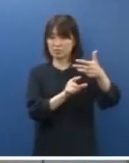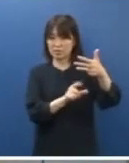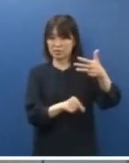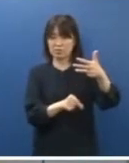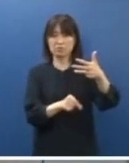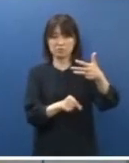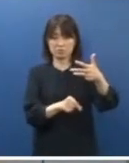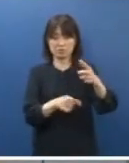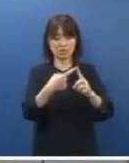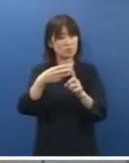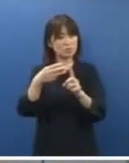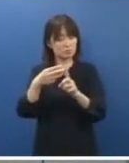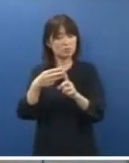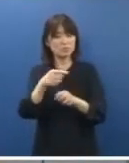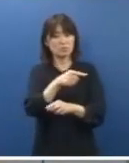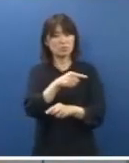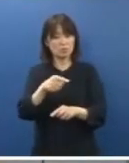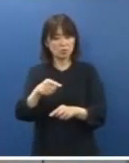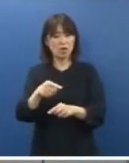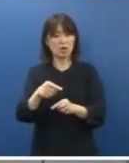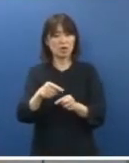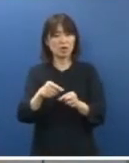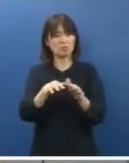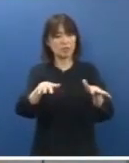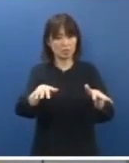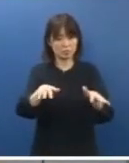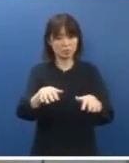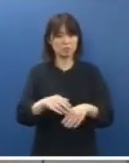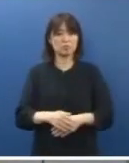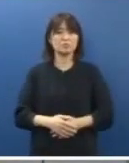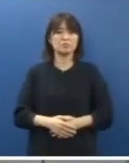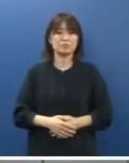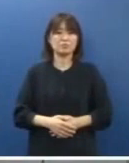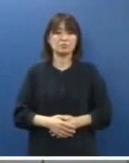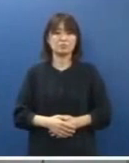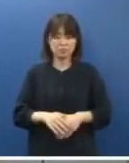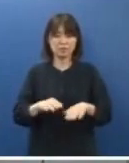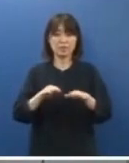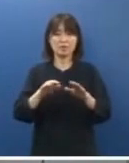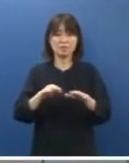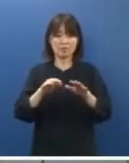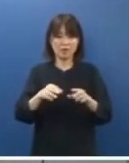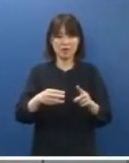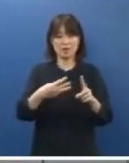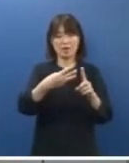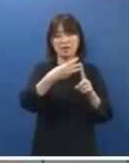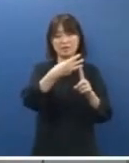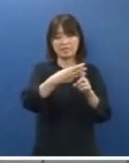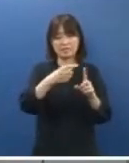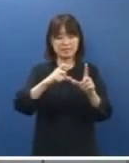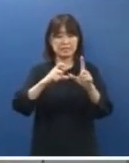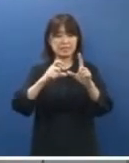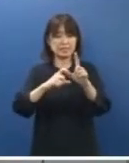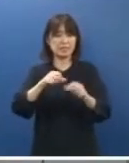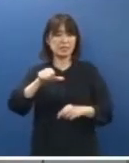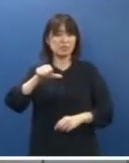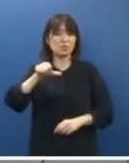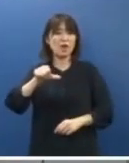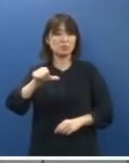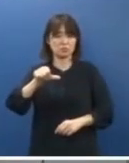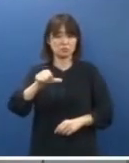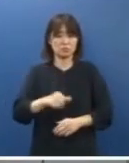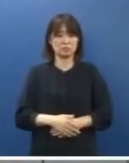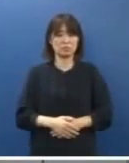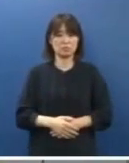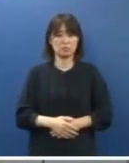と、なってきている中で、全国もそうなんですけども、EG5 という系統、これも、